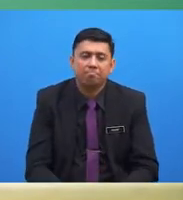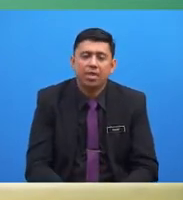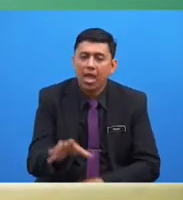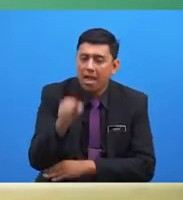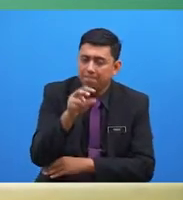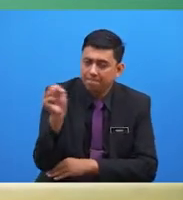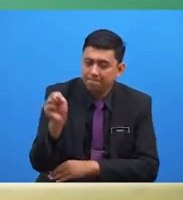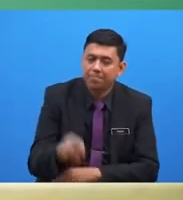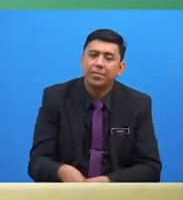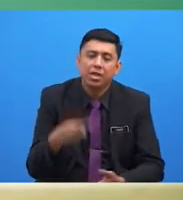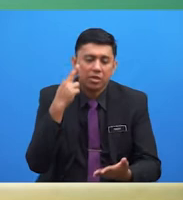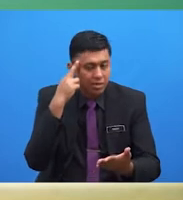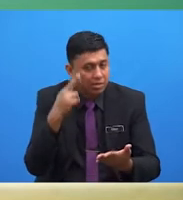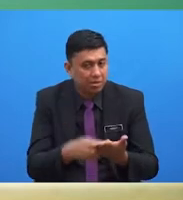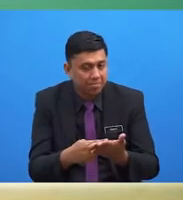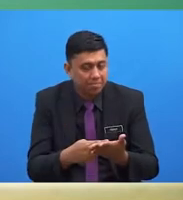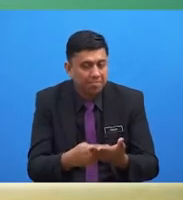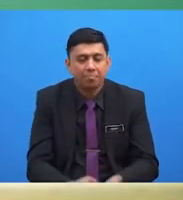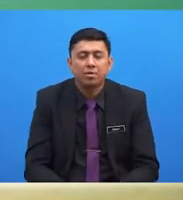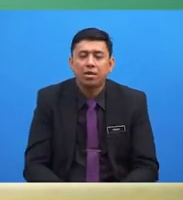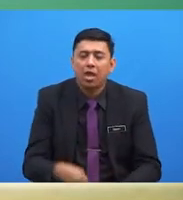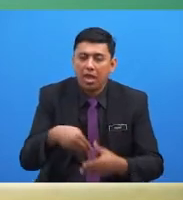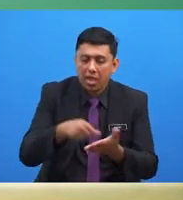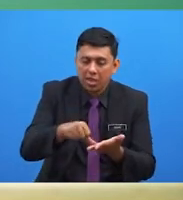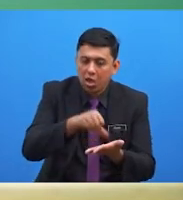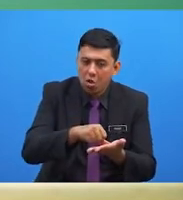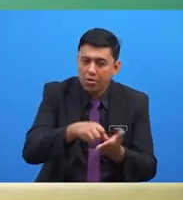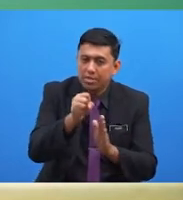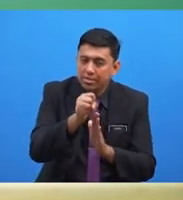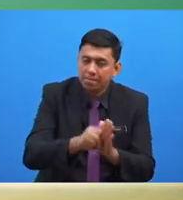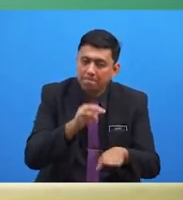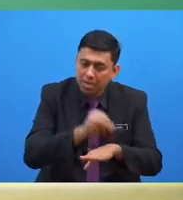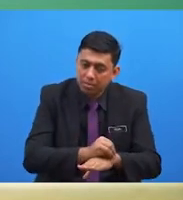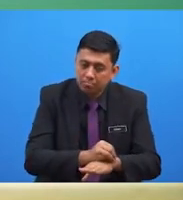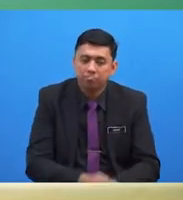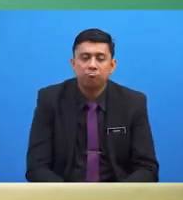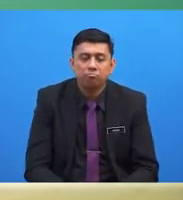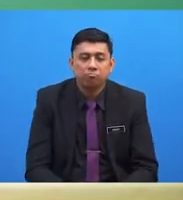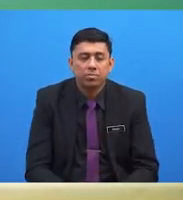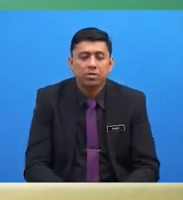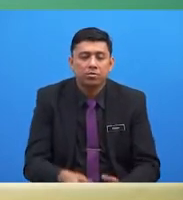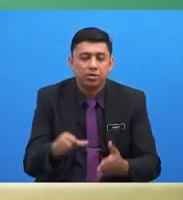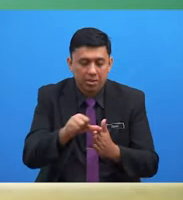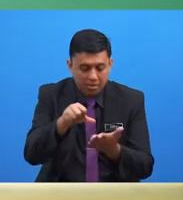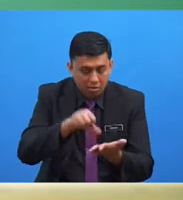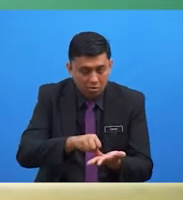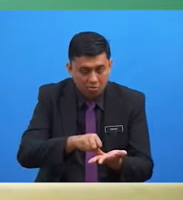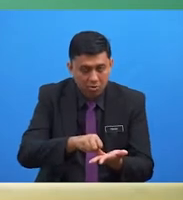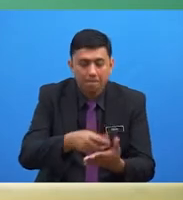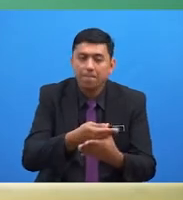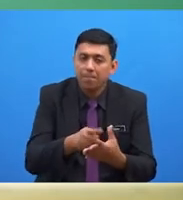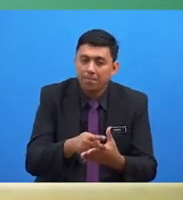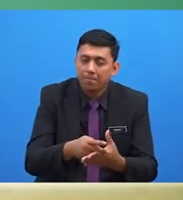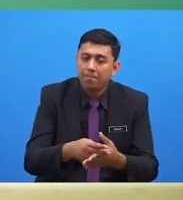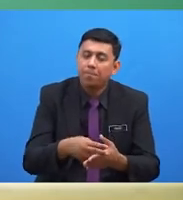ambilan, ianya direkodkan ke dalam akaun semasa kerana akaun perkongsian menggunakan